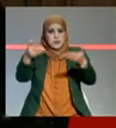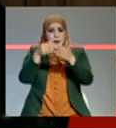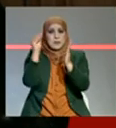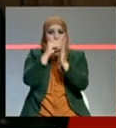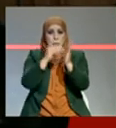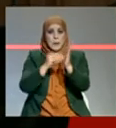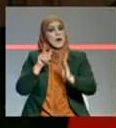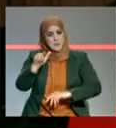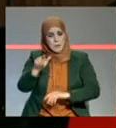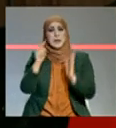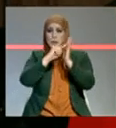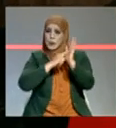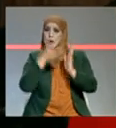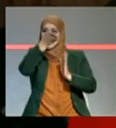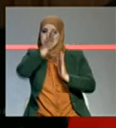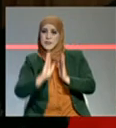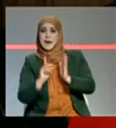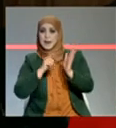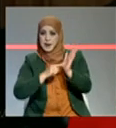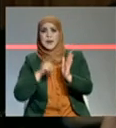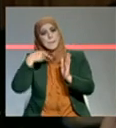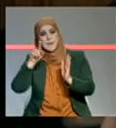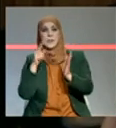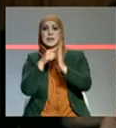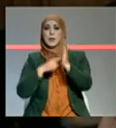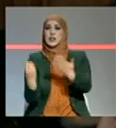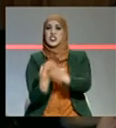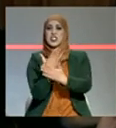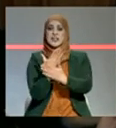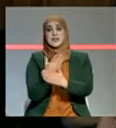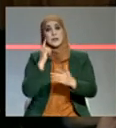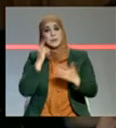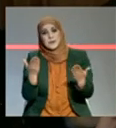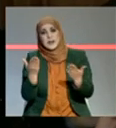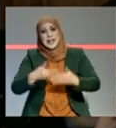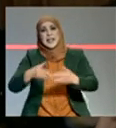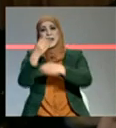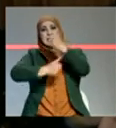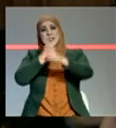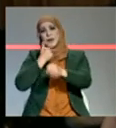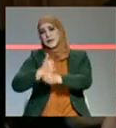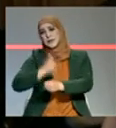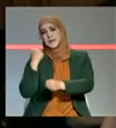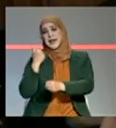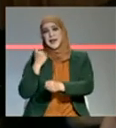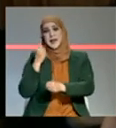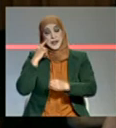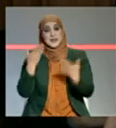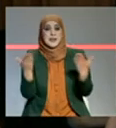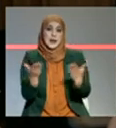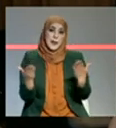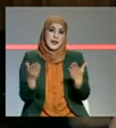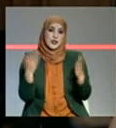حوايج موجودة حاضرة، لكن ثم حوايج جديدة مستجدة خلال السنوات الأخيرة، سواء